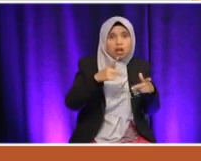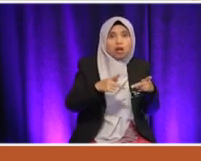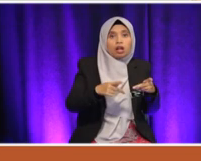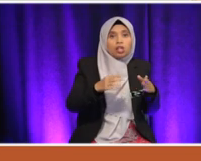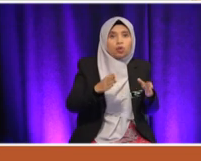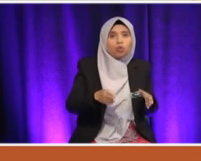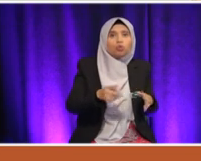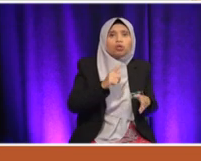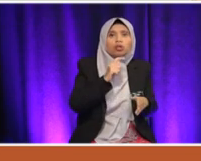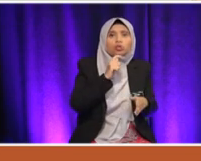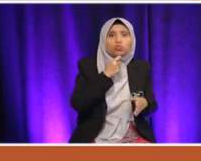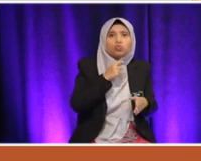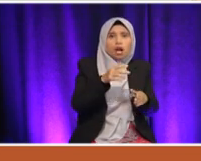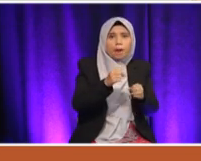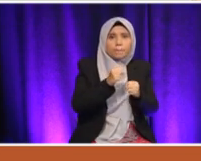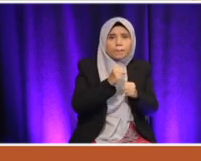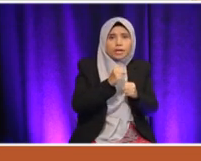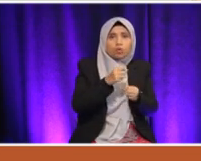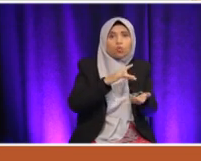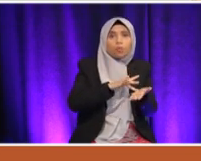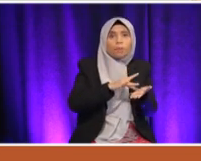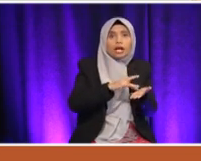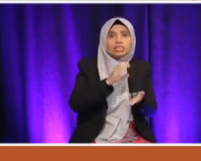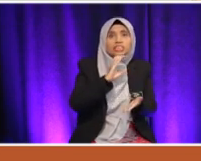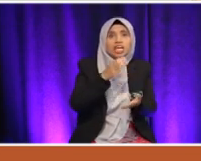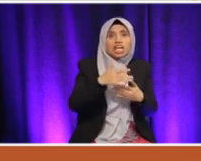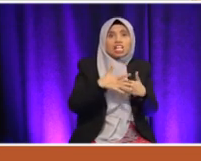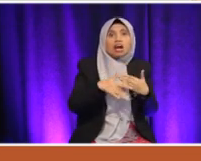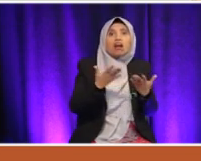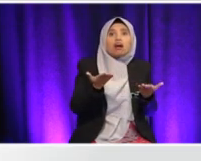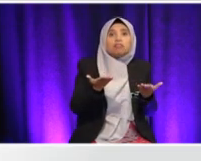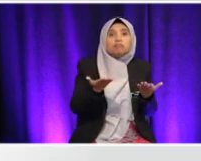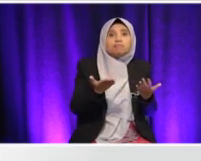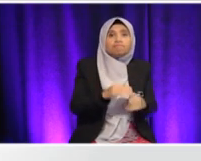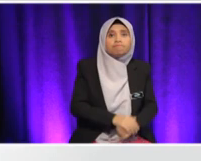mengambil Obat caidara apa yang kita perlu lakukan Ali ingat tak tadi